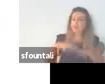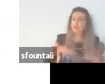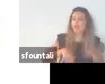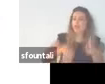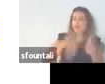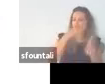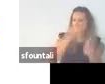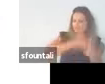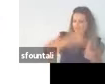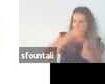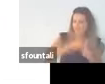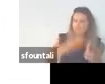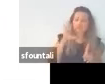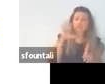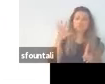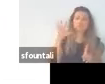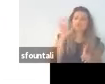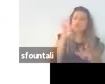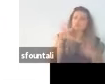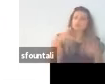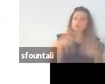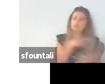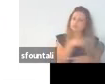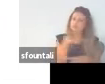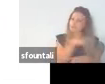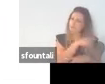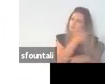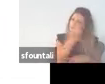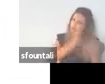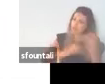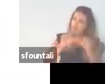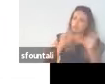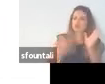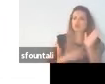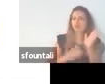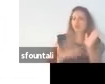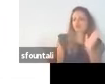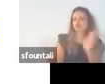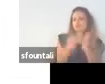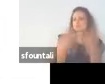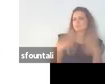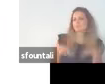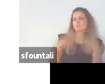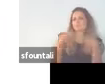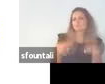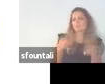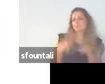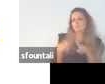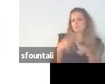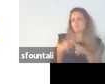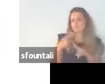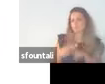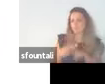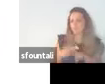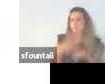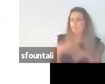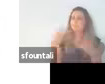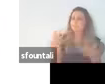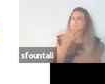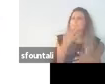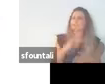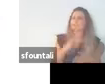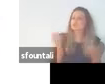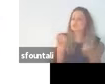θα οδηγήσουν πράγματι σε ορισμούς του βιασμού με βάση τη συνένεση. Και για να το κάνουμε αυτό παρέχουμε νομική ανάλυση